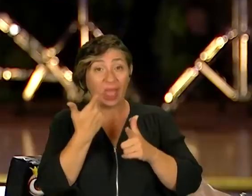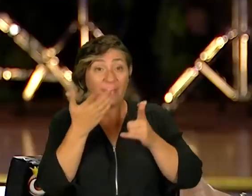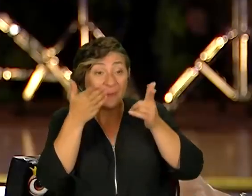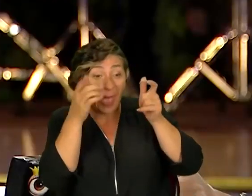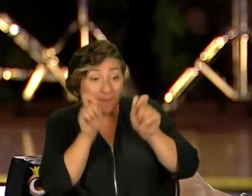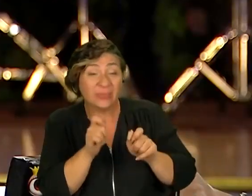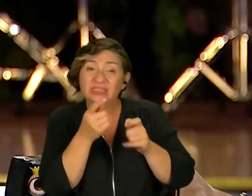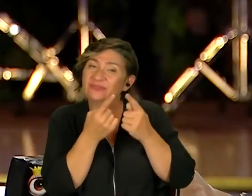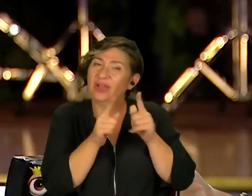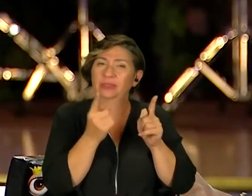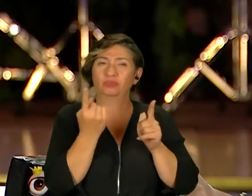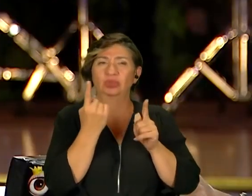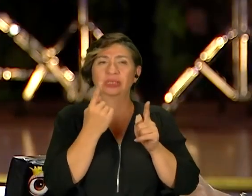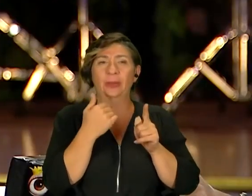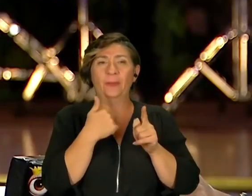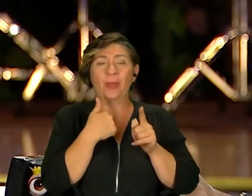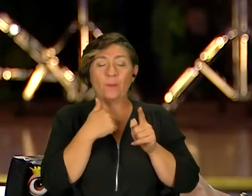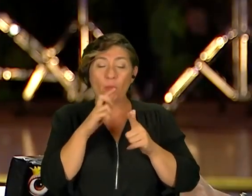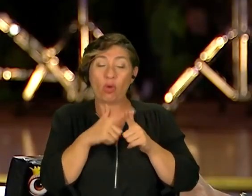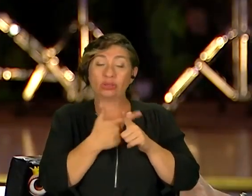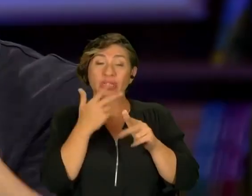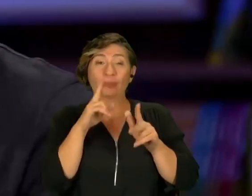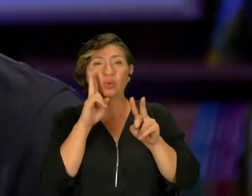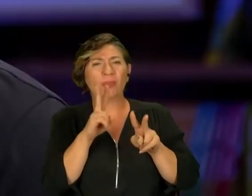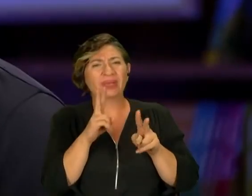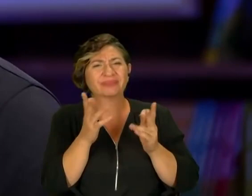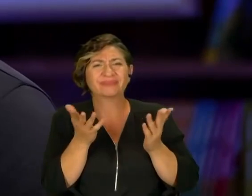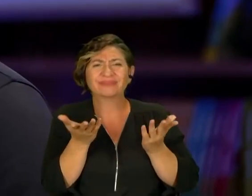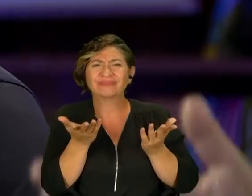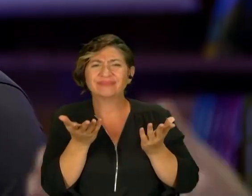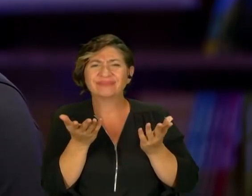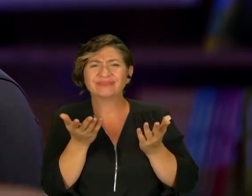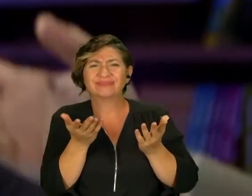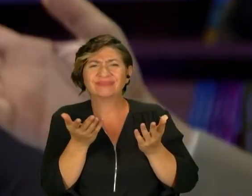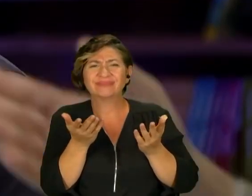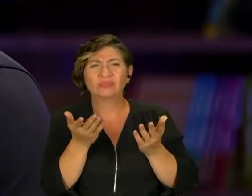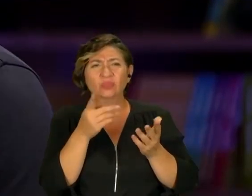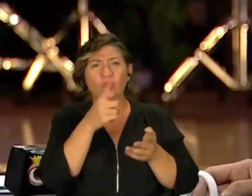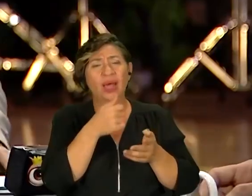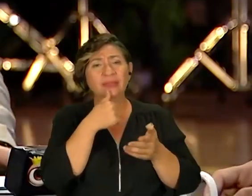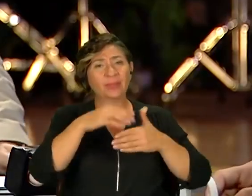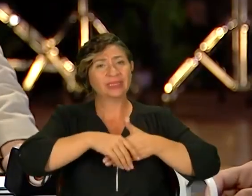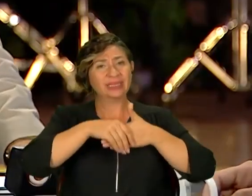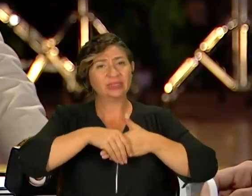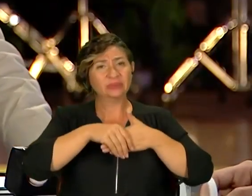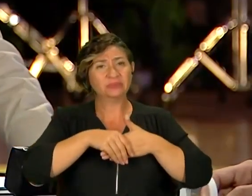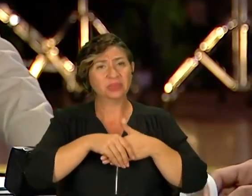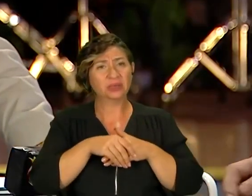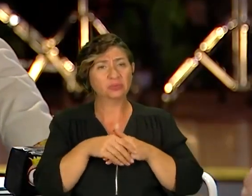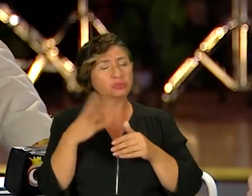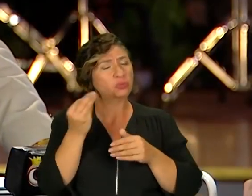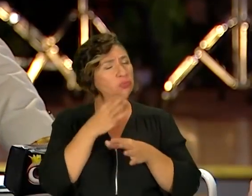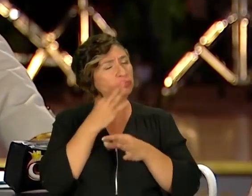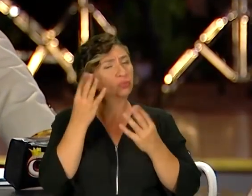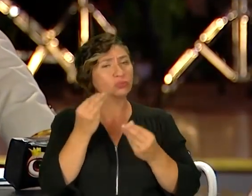projelendirilmesi başka bir şey. Yani ben bir proje filan yani. Şimdi mesela ben bu adamla tanıştığımda